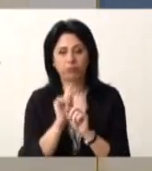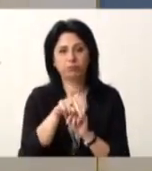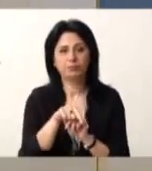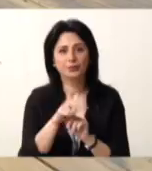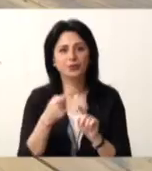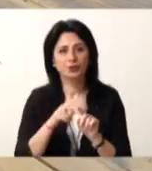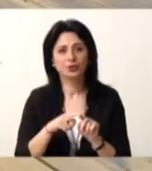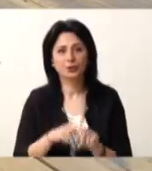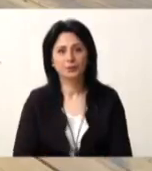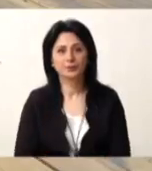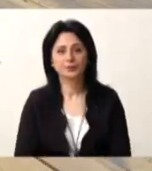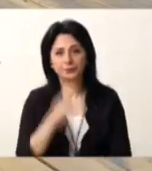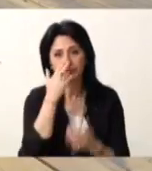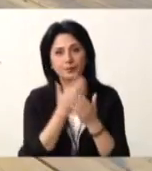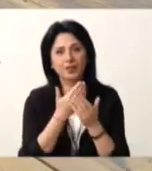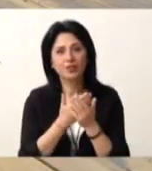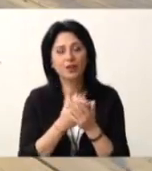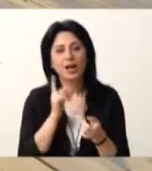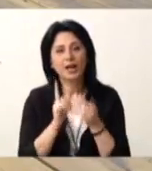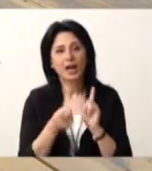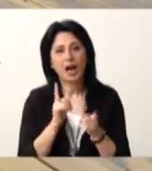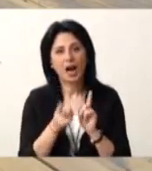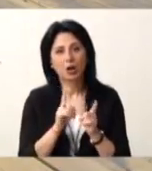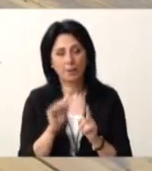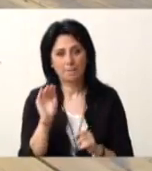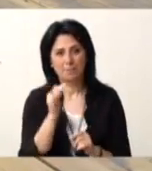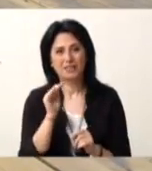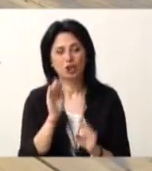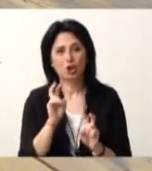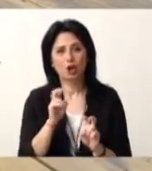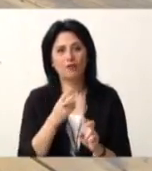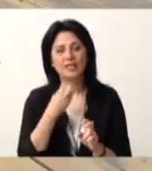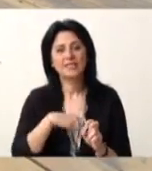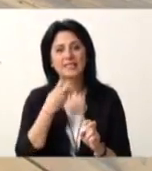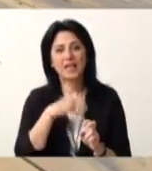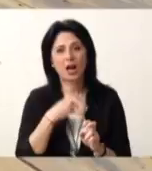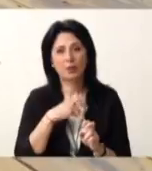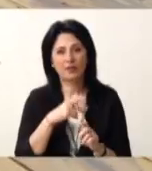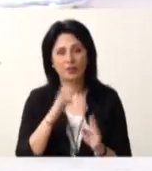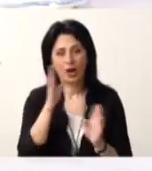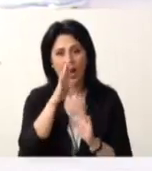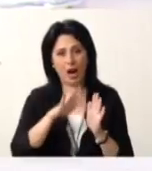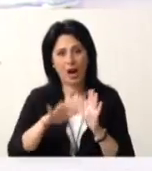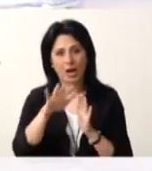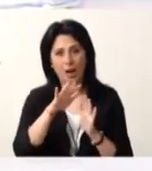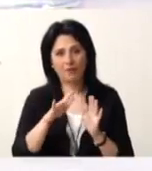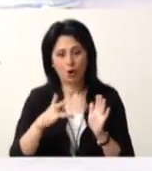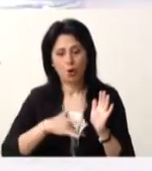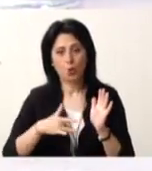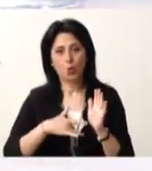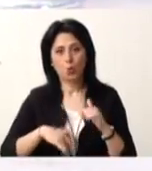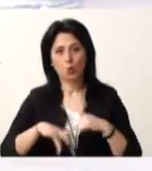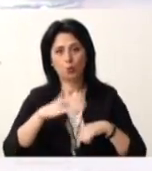ახლა გამოსახულებაზე რეალურად ფიზიოლოგიურად საყლაპავში არის ტუტე გარემო, თვითონ კუჭში